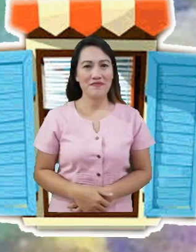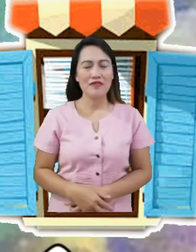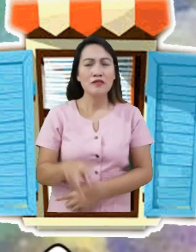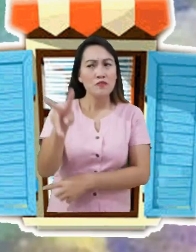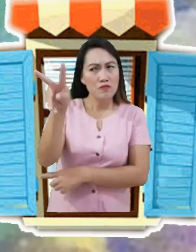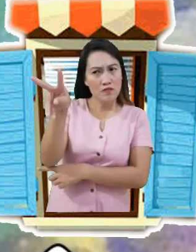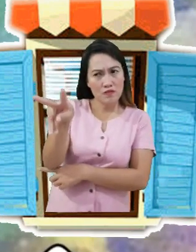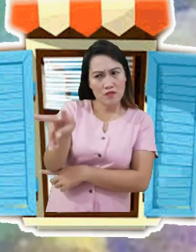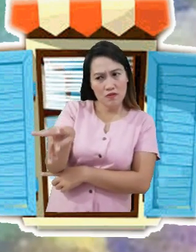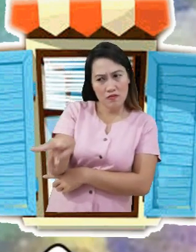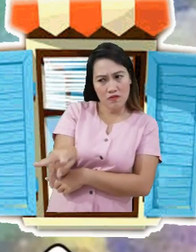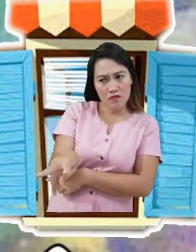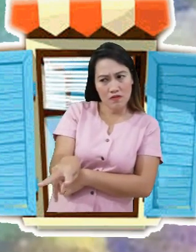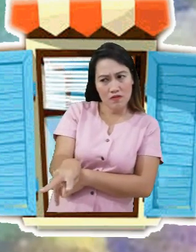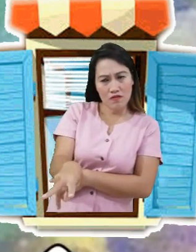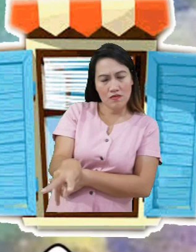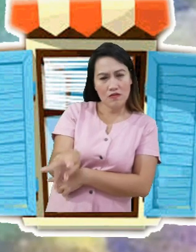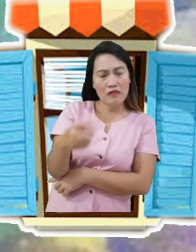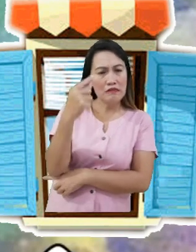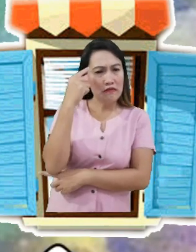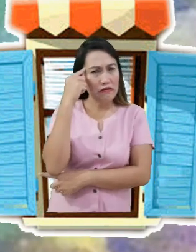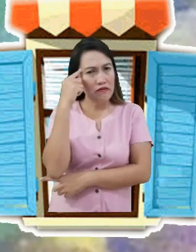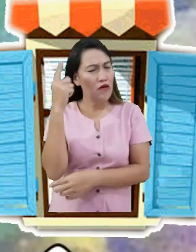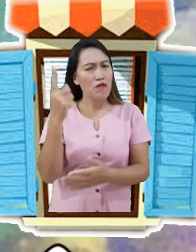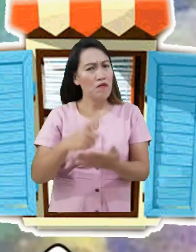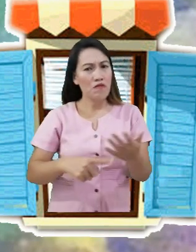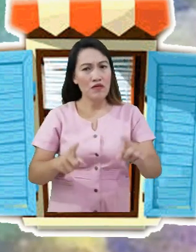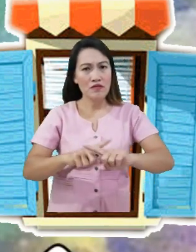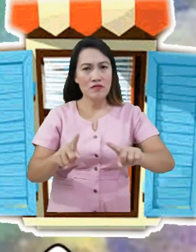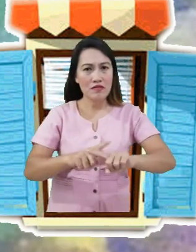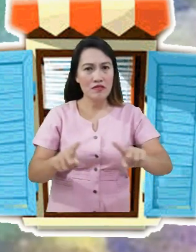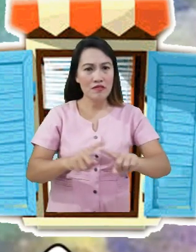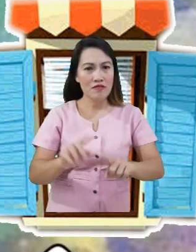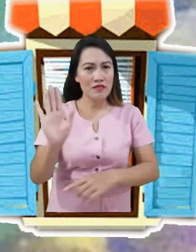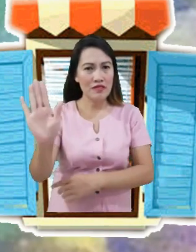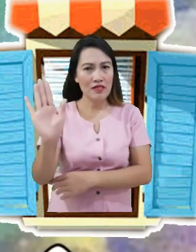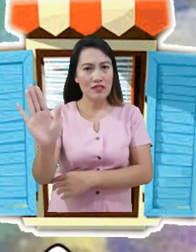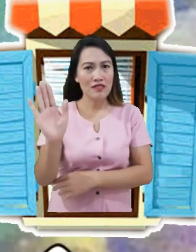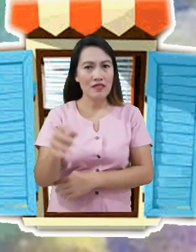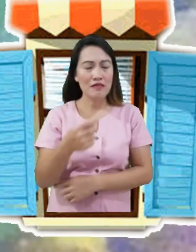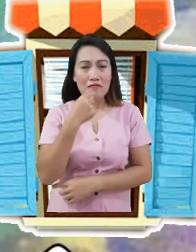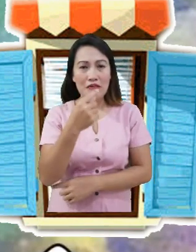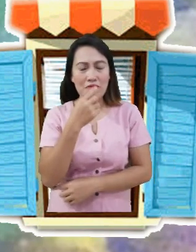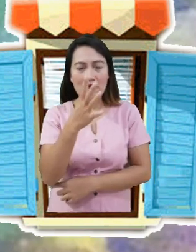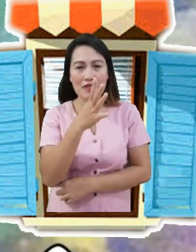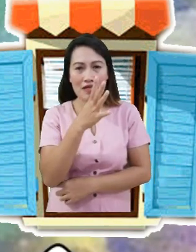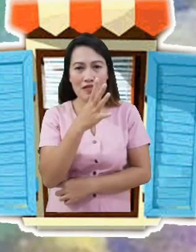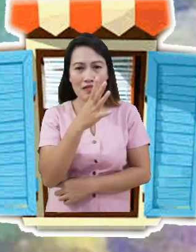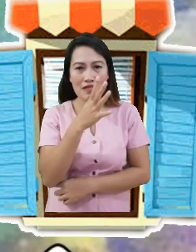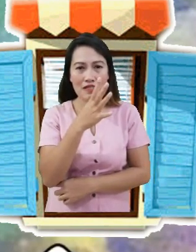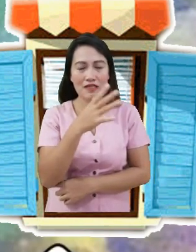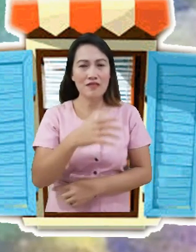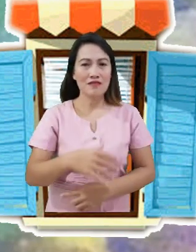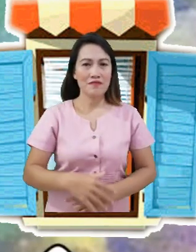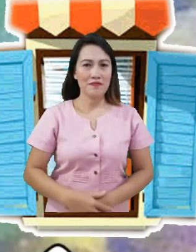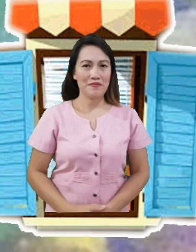Pinagmasdan ko siyang maigi at inisip kung ano nga ba ang kakaiba sa kanya na sinabi ni nanay.